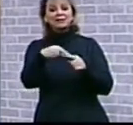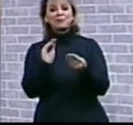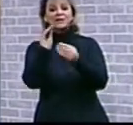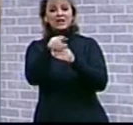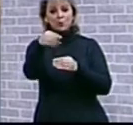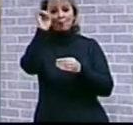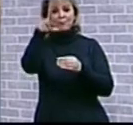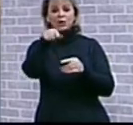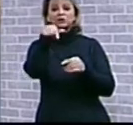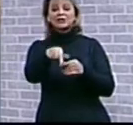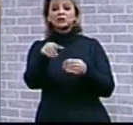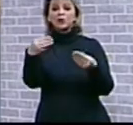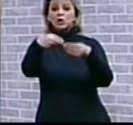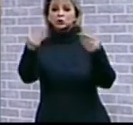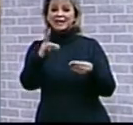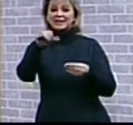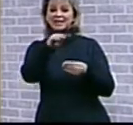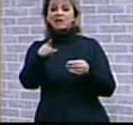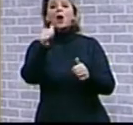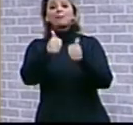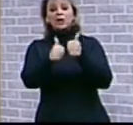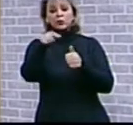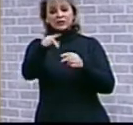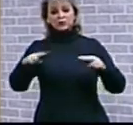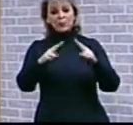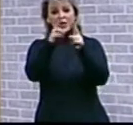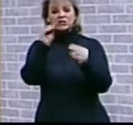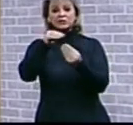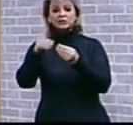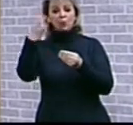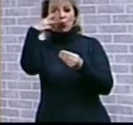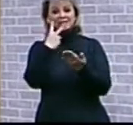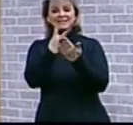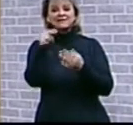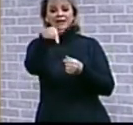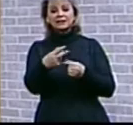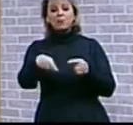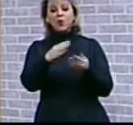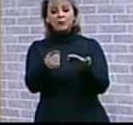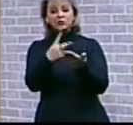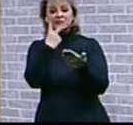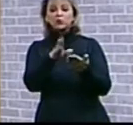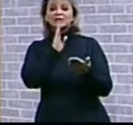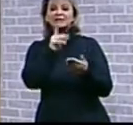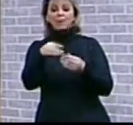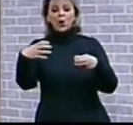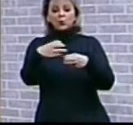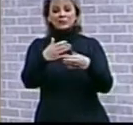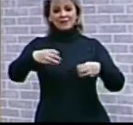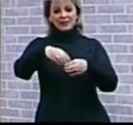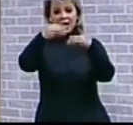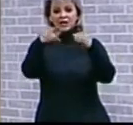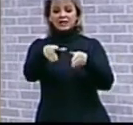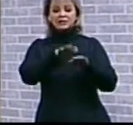приложение к популярному тогда журналу «Нивы». Затем конкуренцию Парижу составил модный свет. С обложек того времени на нас смотрят дамы с узкими талиями